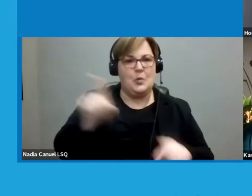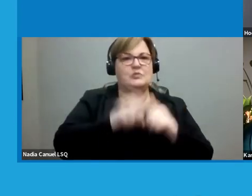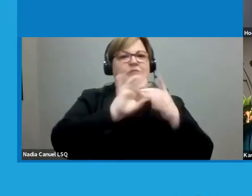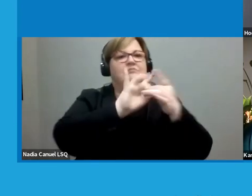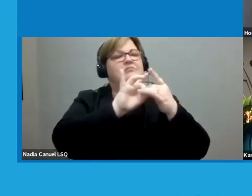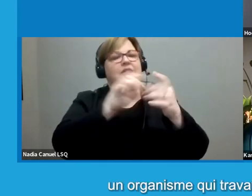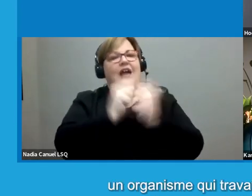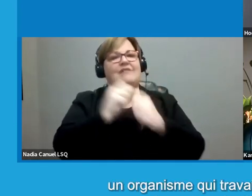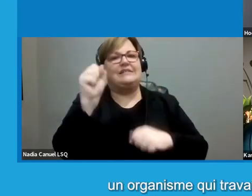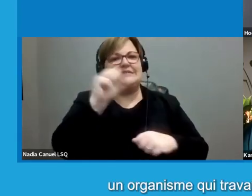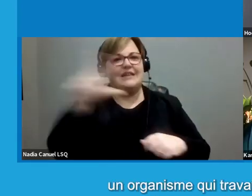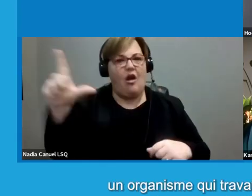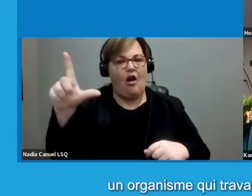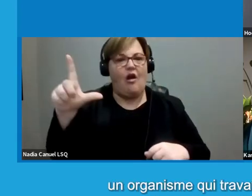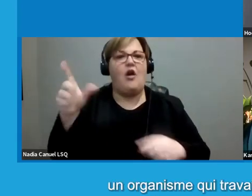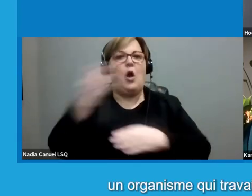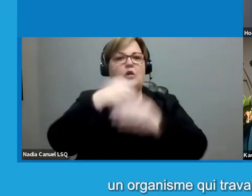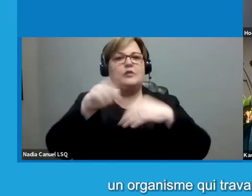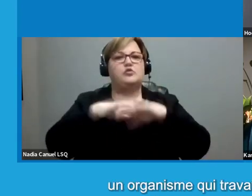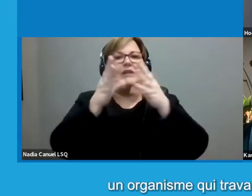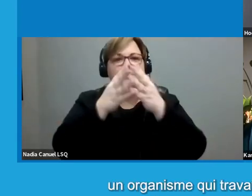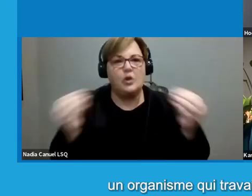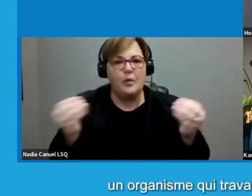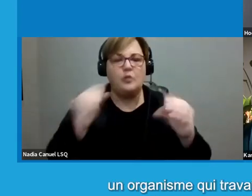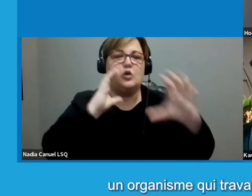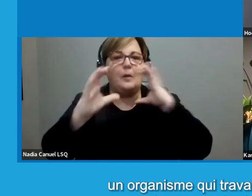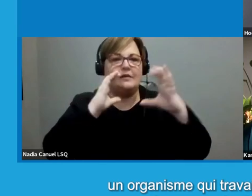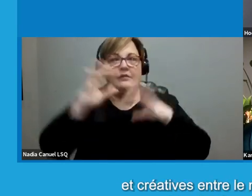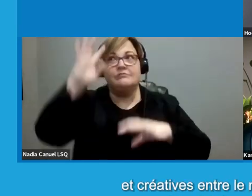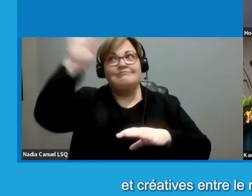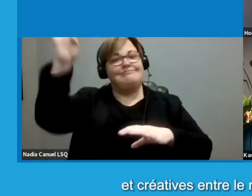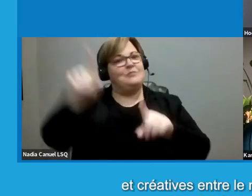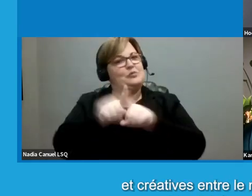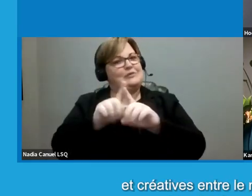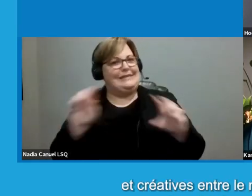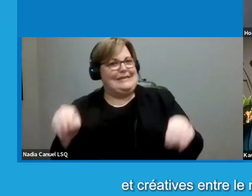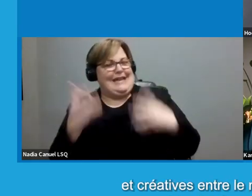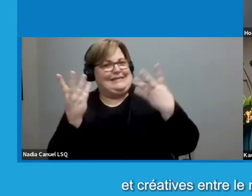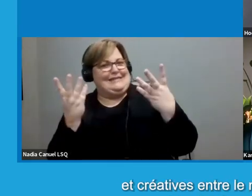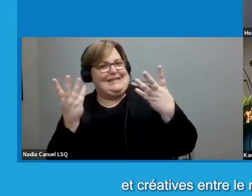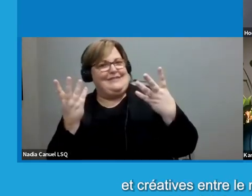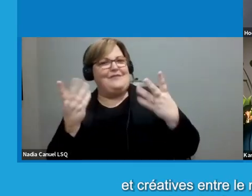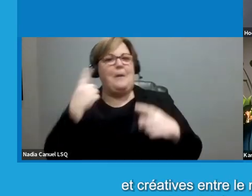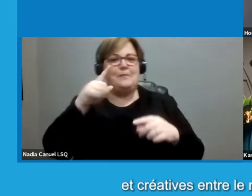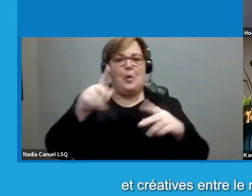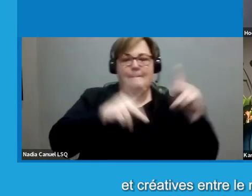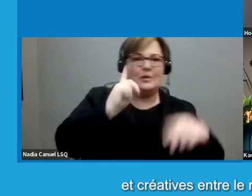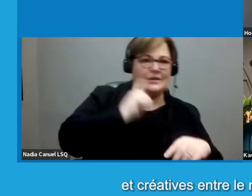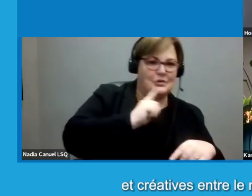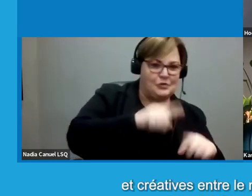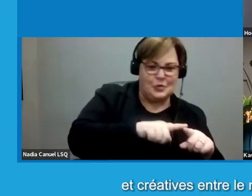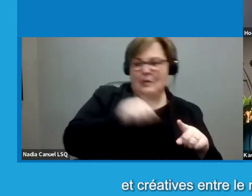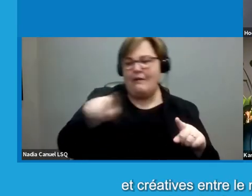avec CineHall, un organisme qui travaille sur des solutions de communication innovantes et créatives entre le monde des sourds et celui